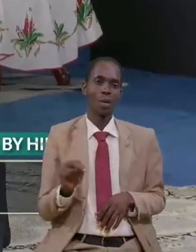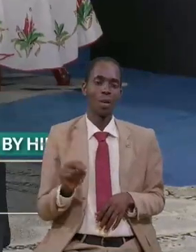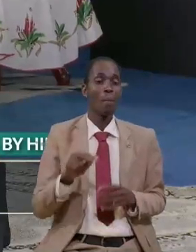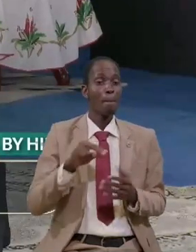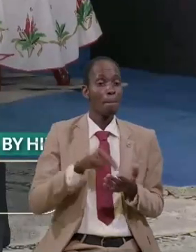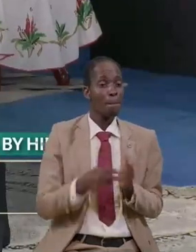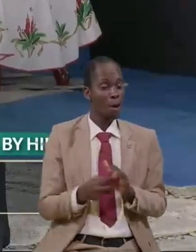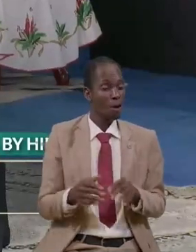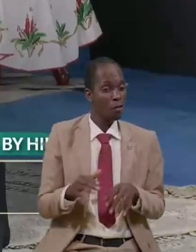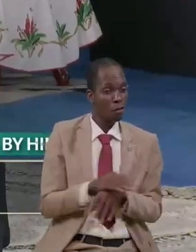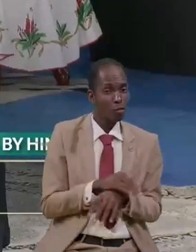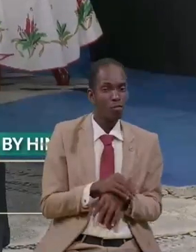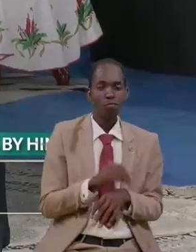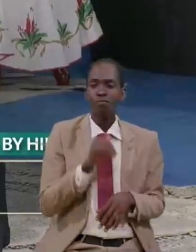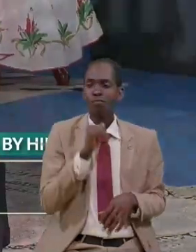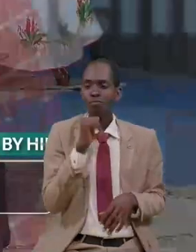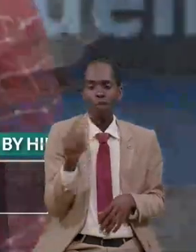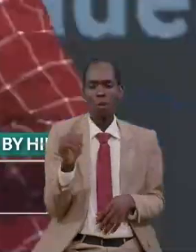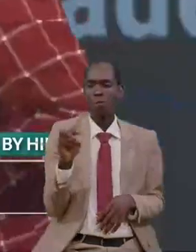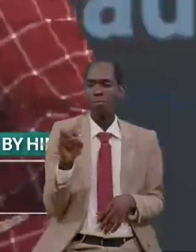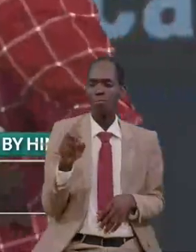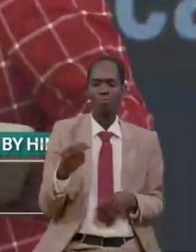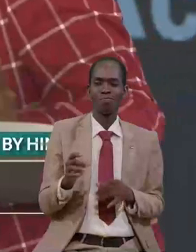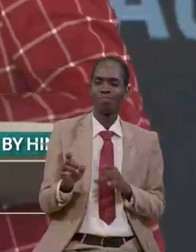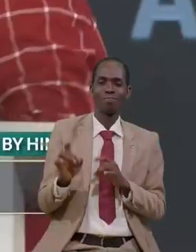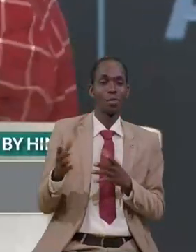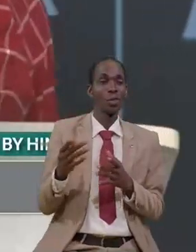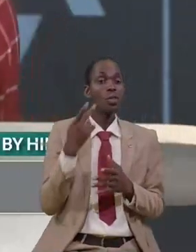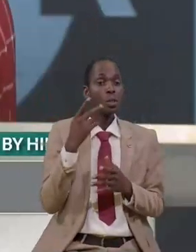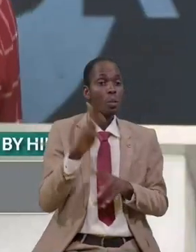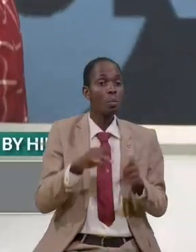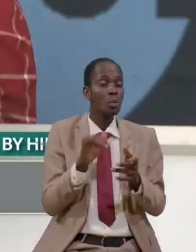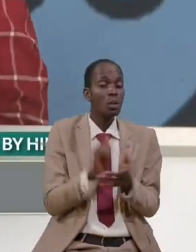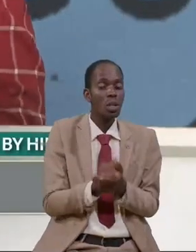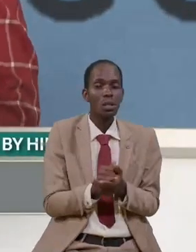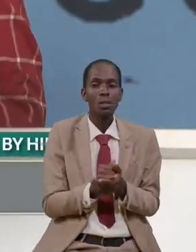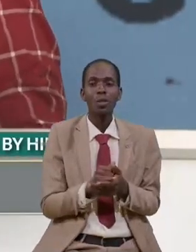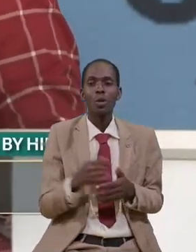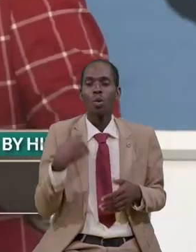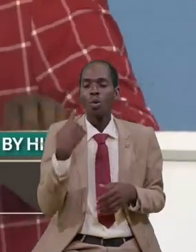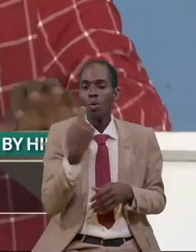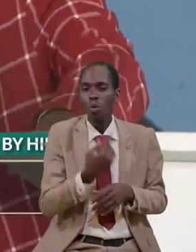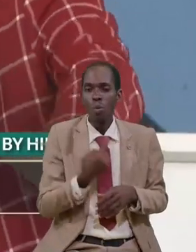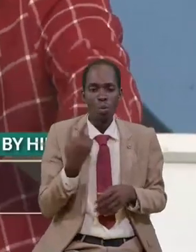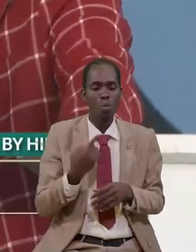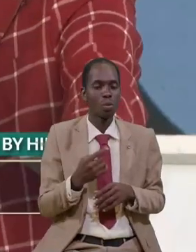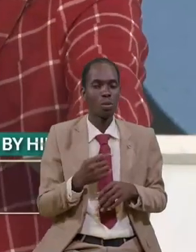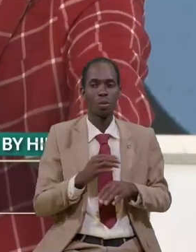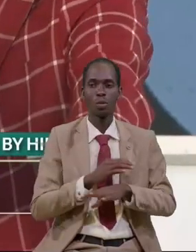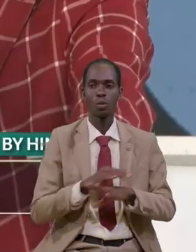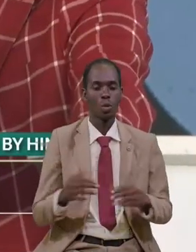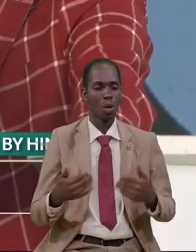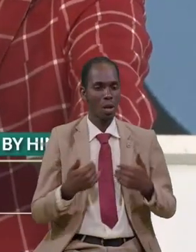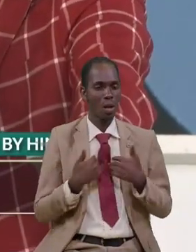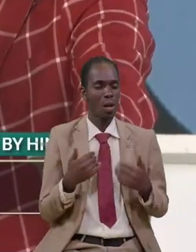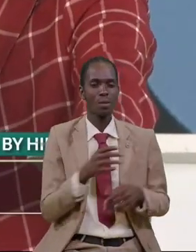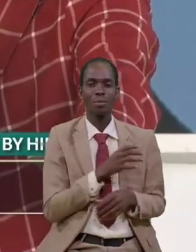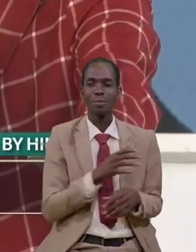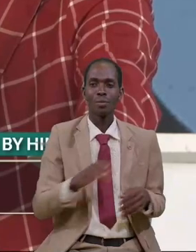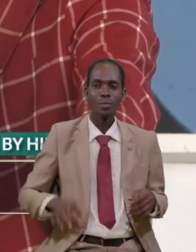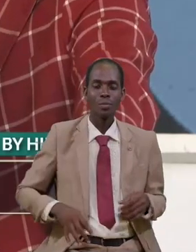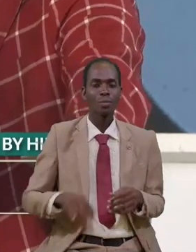Une vie ayant de sens. Ceux qui n'ont pas Christ, ils n'ont pas de sens. Leur